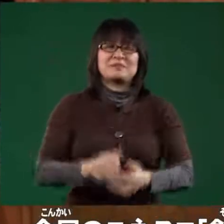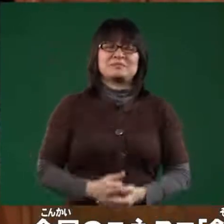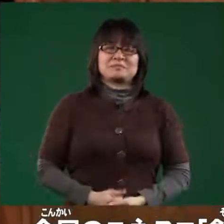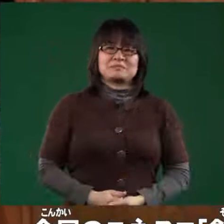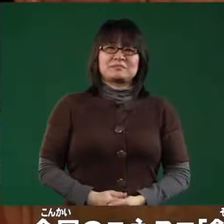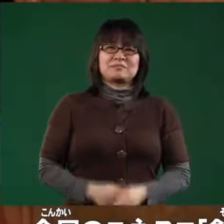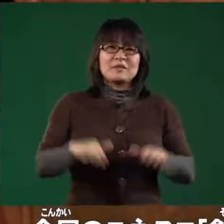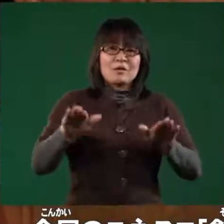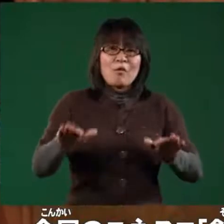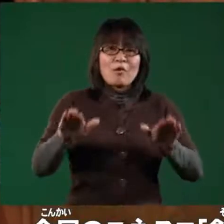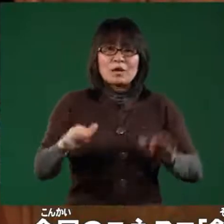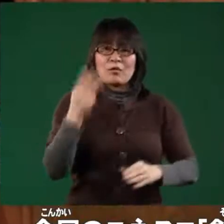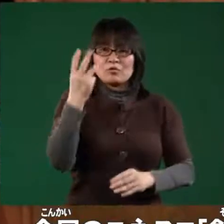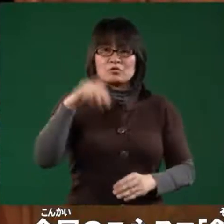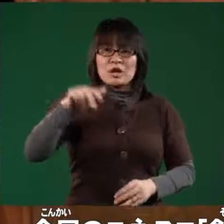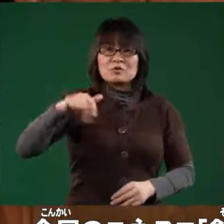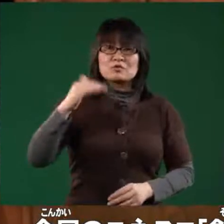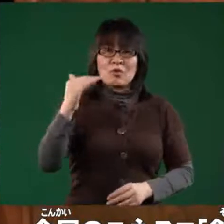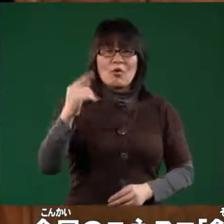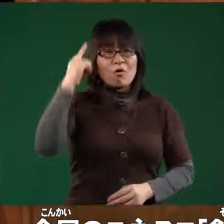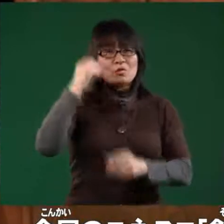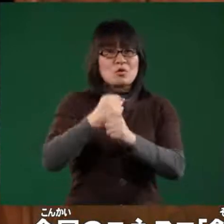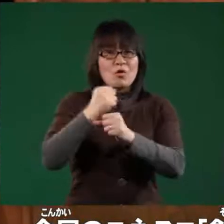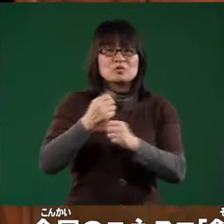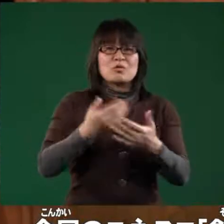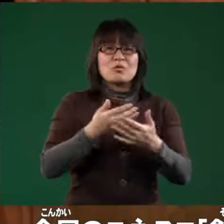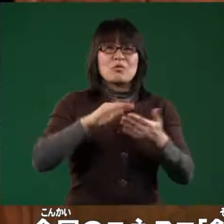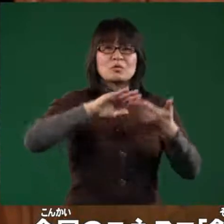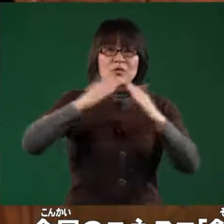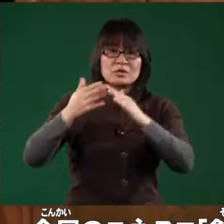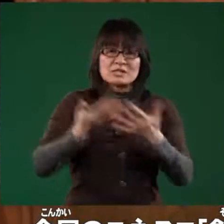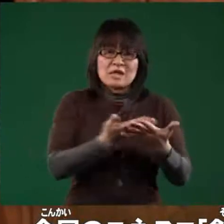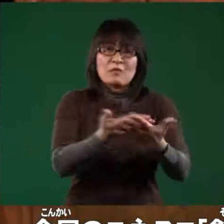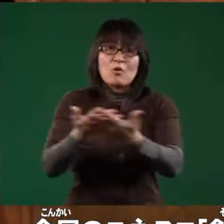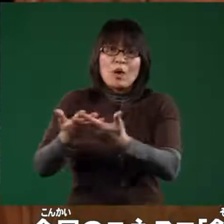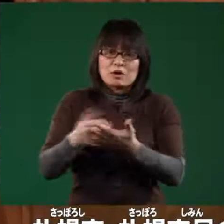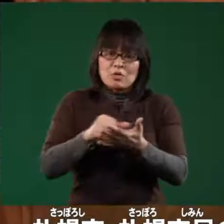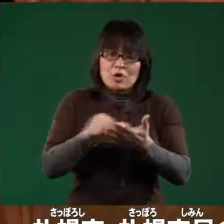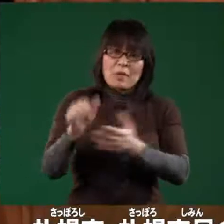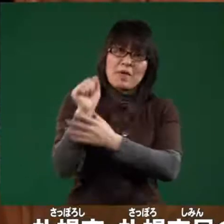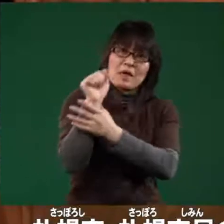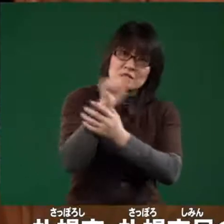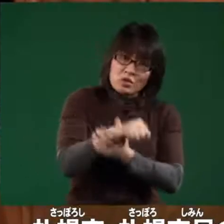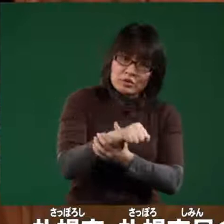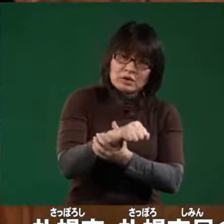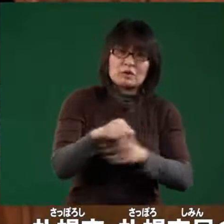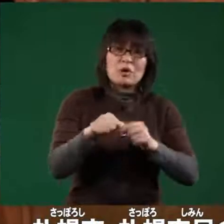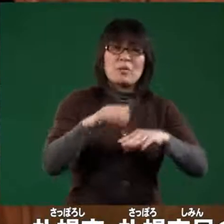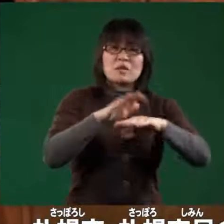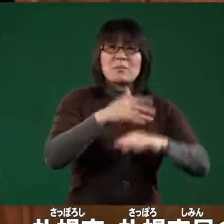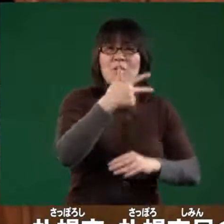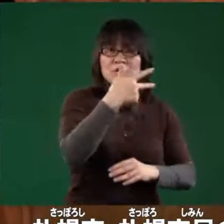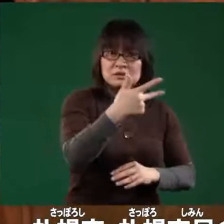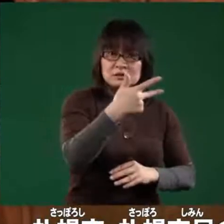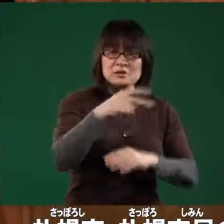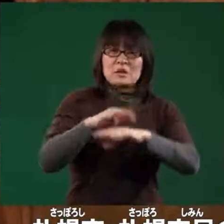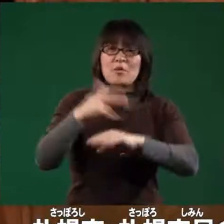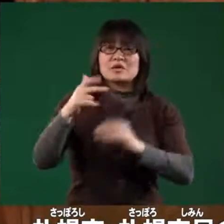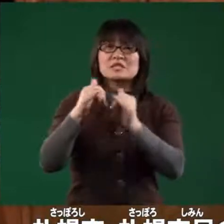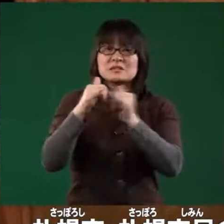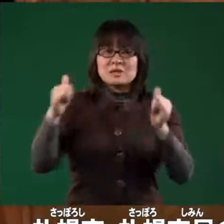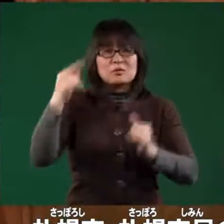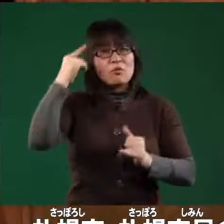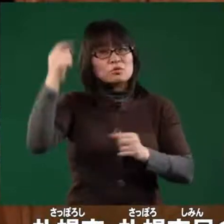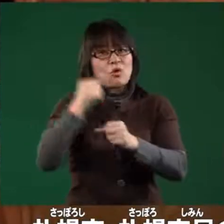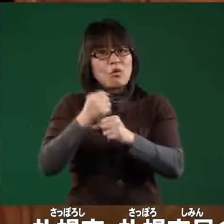今回のユネスコ創造都市ネットワークへの加盟承認ということは、札幌市民の